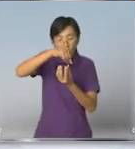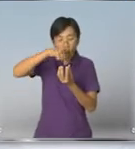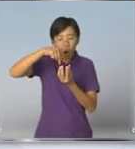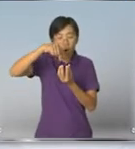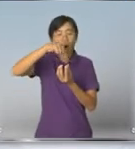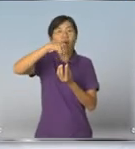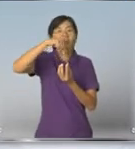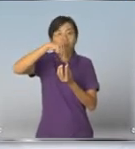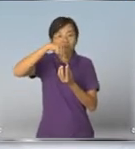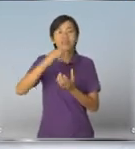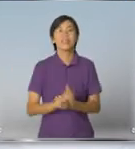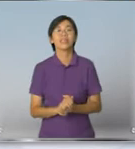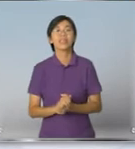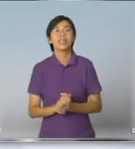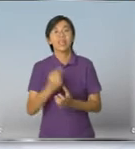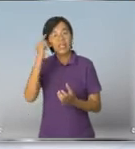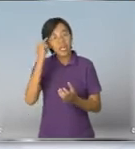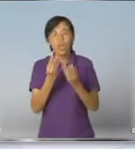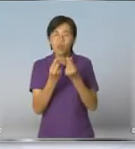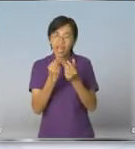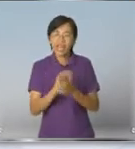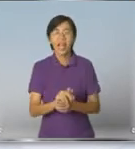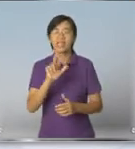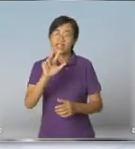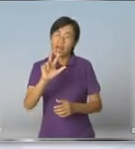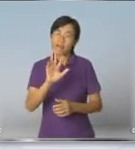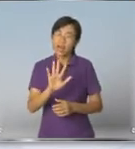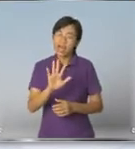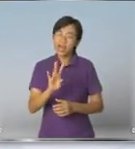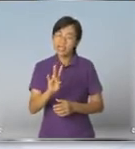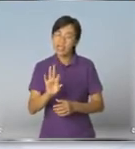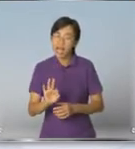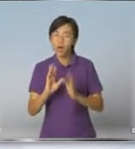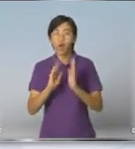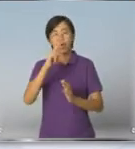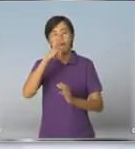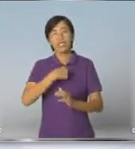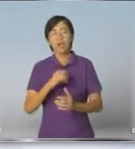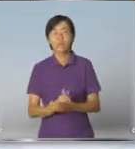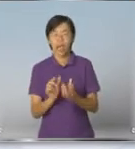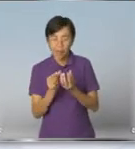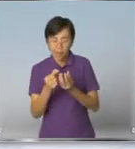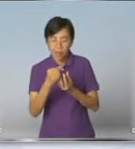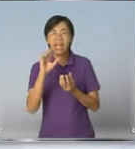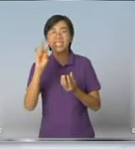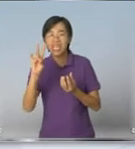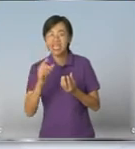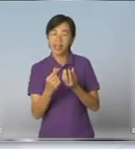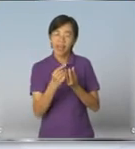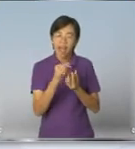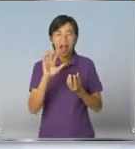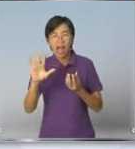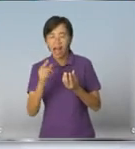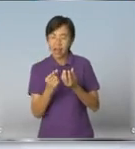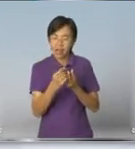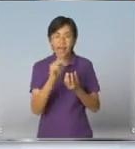ะจำนวนกลีบก็น่าจะเป็นเลขขี้ค่ะสวยดีคนไทยชอบ7กลีบ5กลีบ3